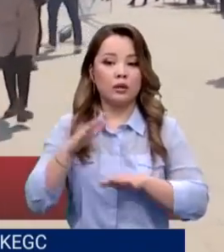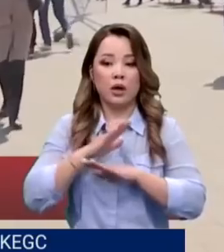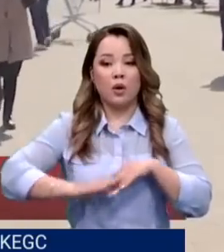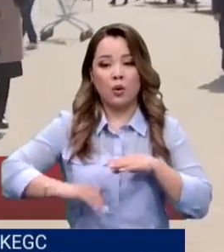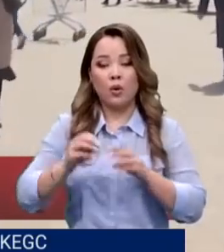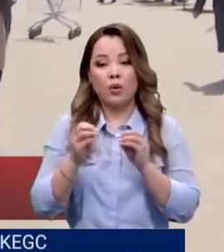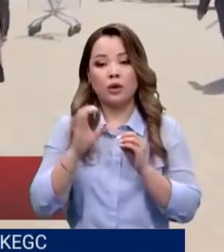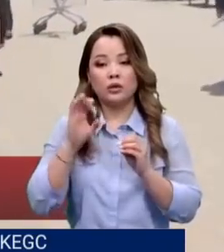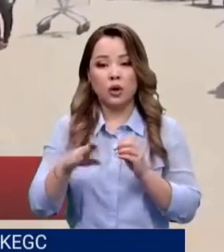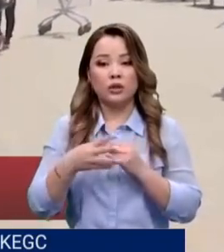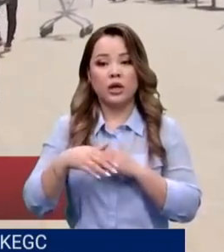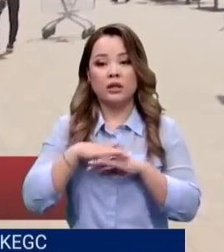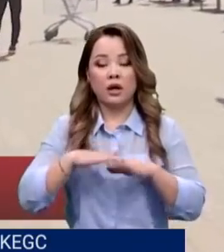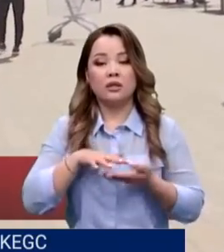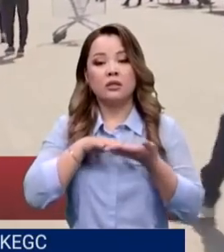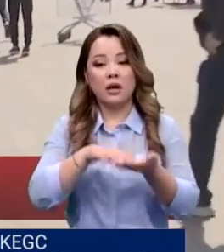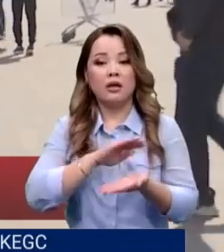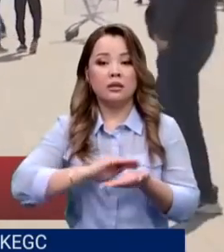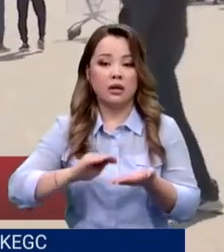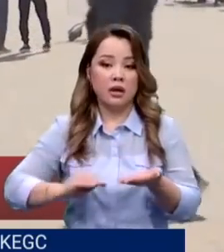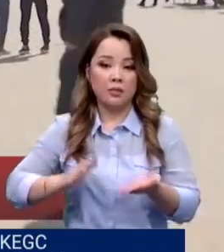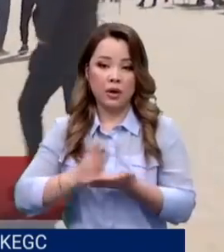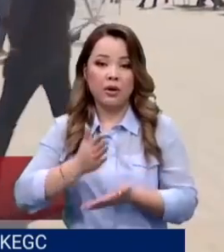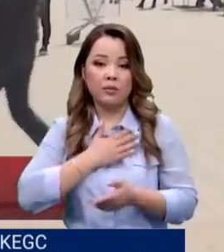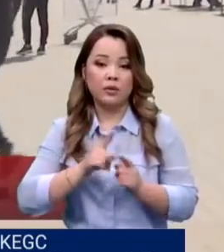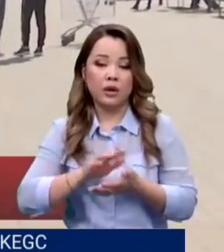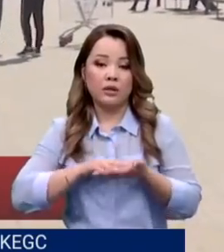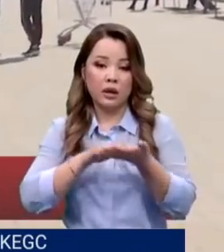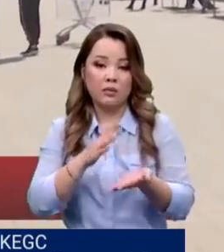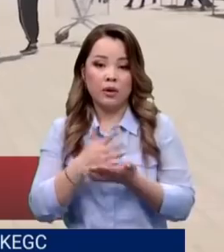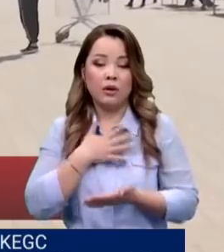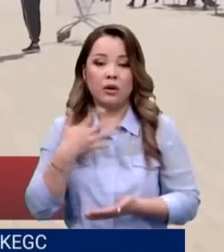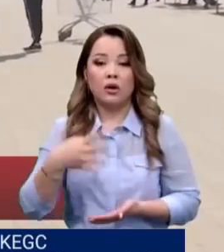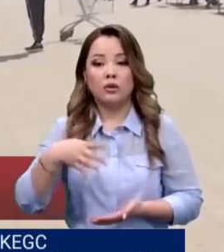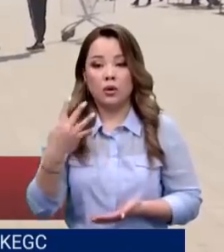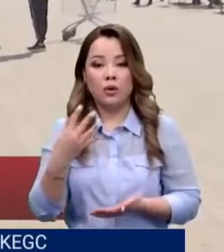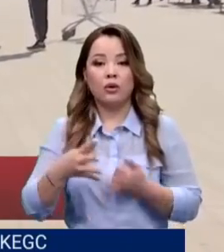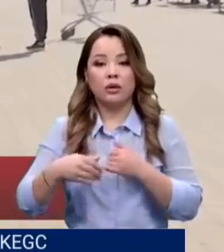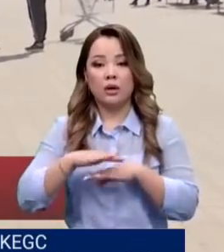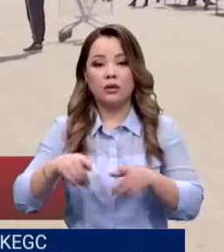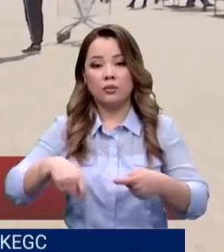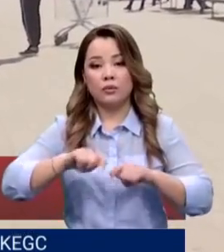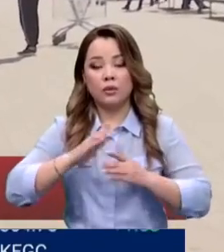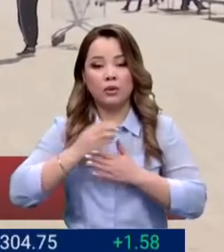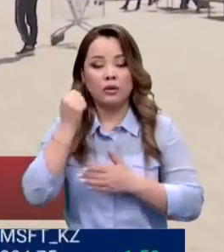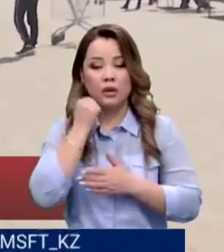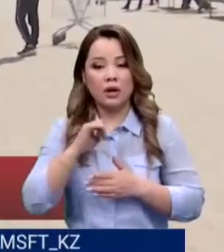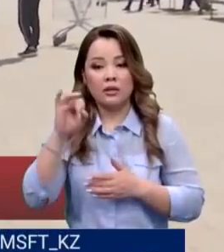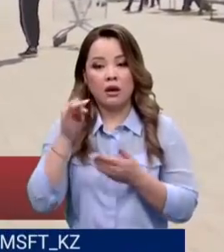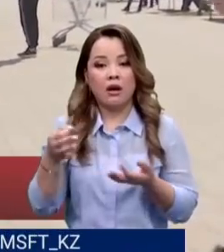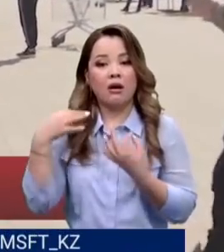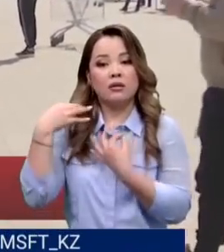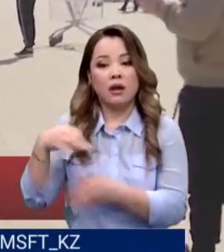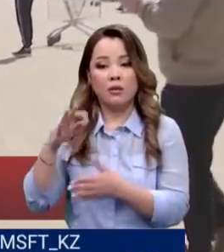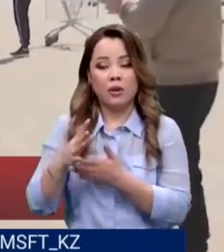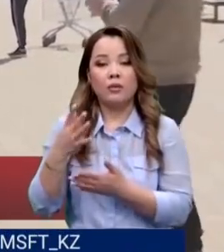қолмен 10 сотық жер алу үшін өтініш жазып жатты. Қатарынан қалмай мен де жаздым. Қазір жасым 44-те. Берген түбіртектері үйде мұрағатта жатыр. Кезегім